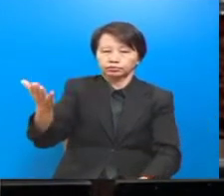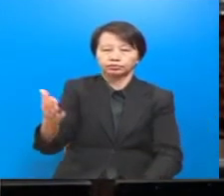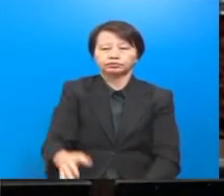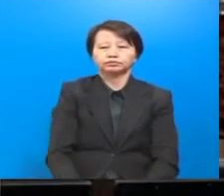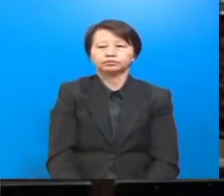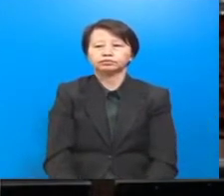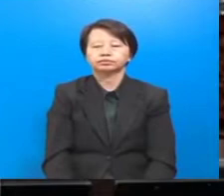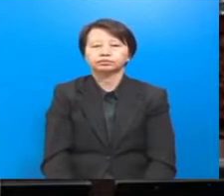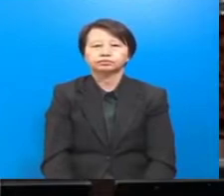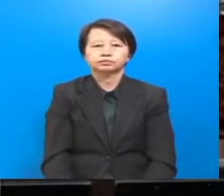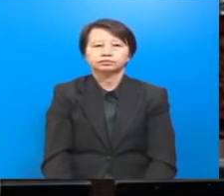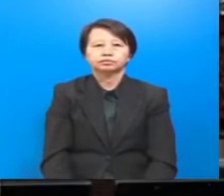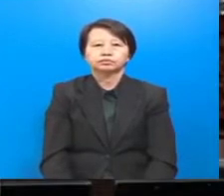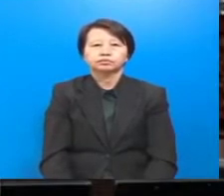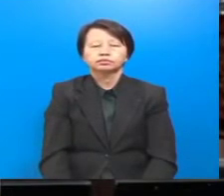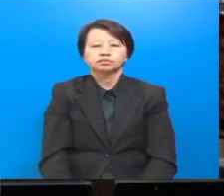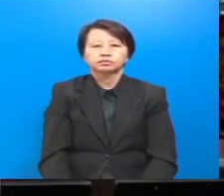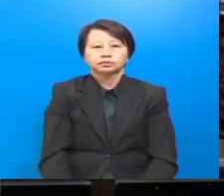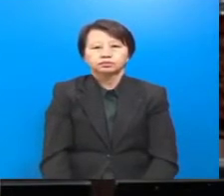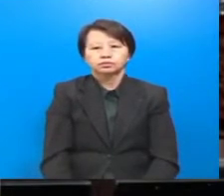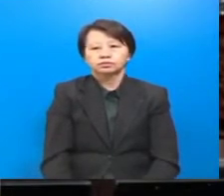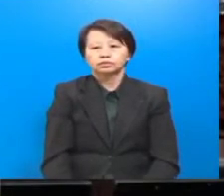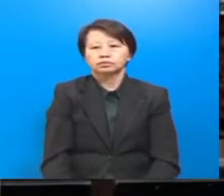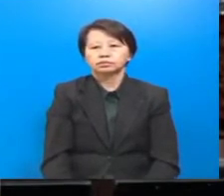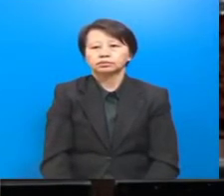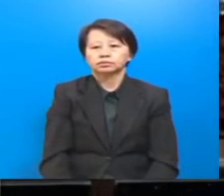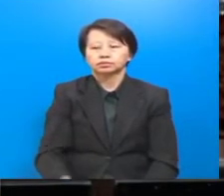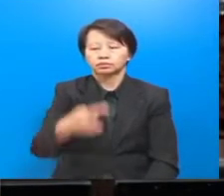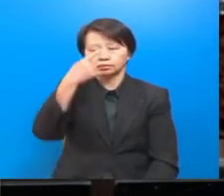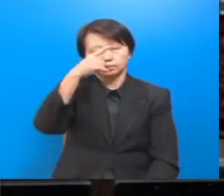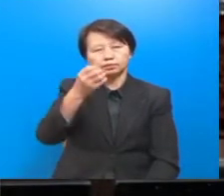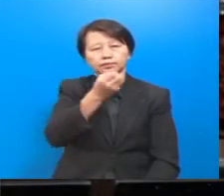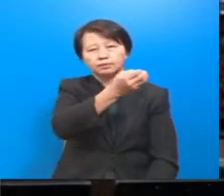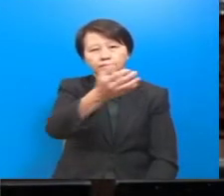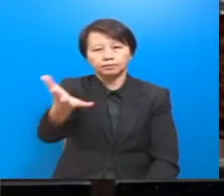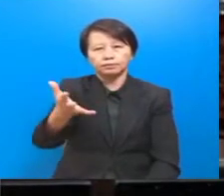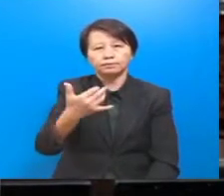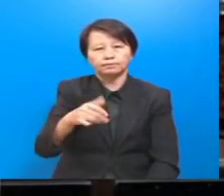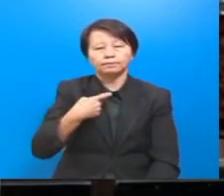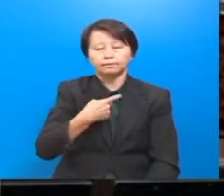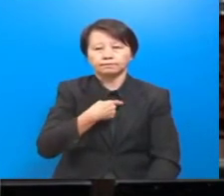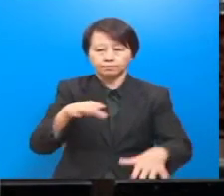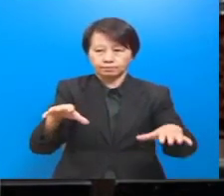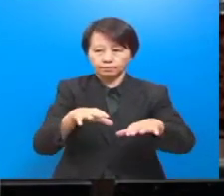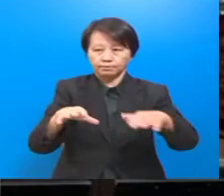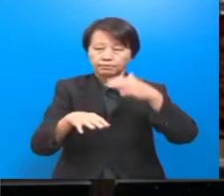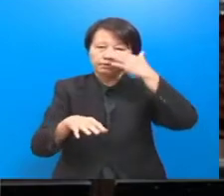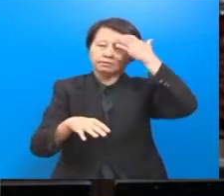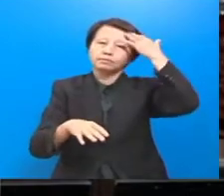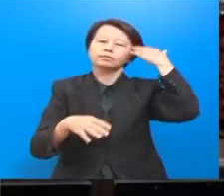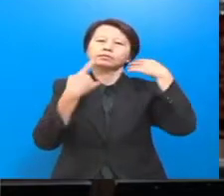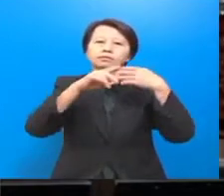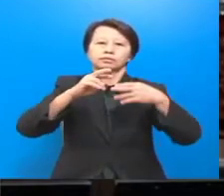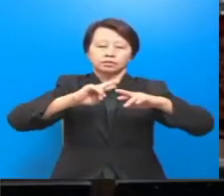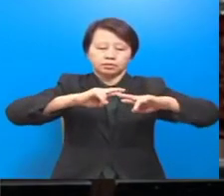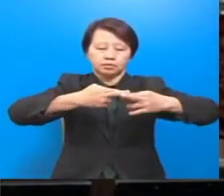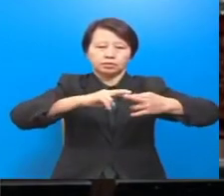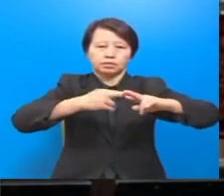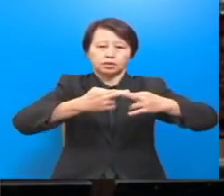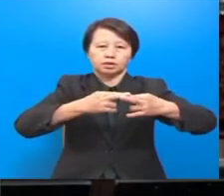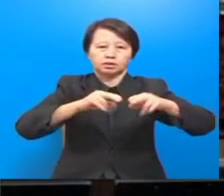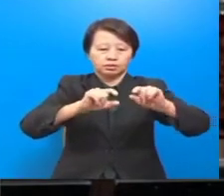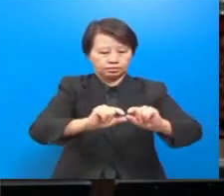untuk makluman juga eh diantara langkah segera yang kita buatlah untuk membaiki